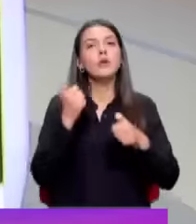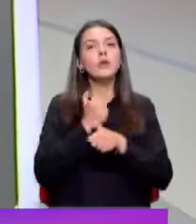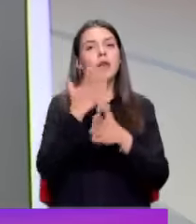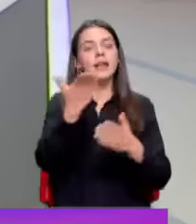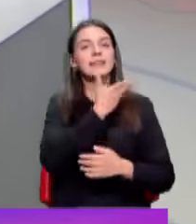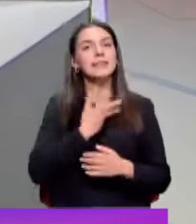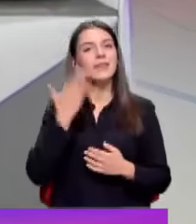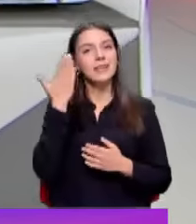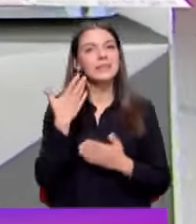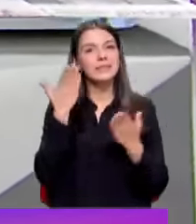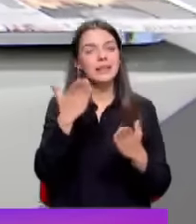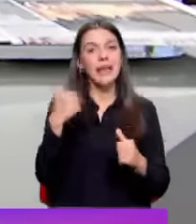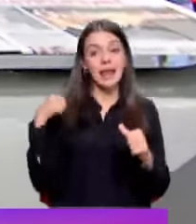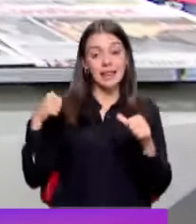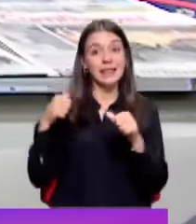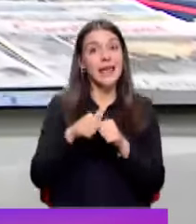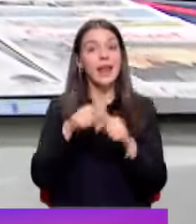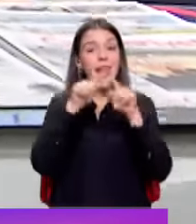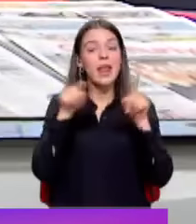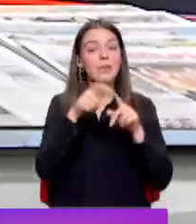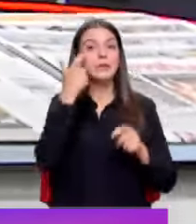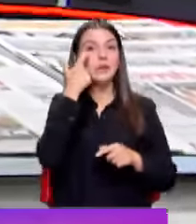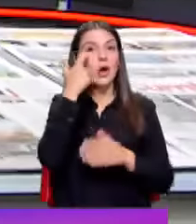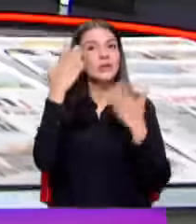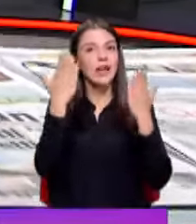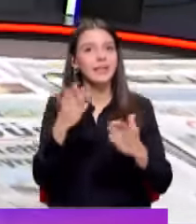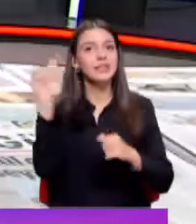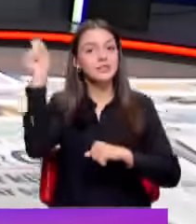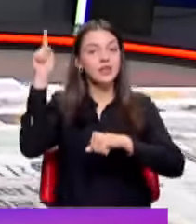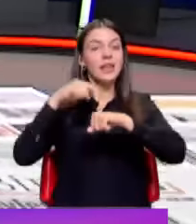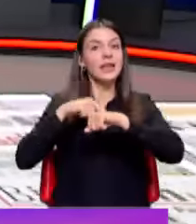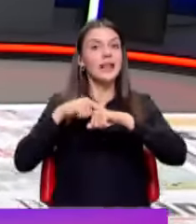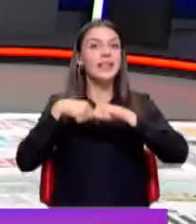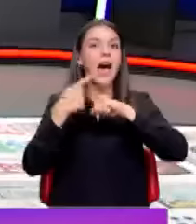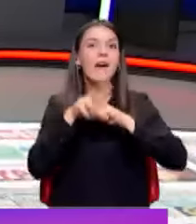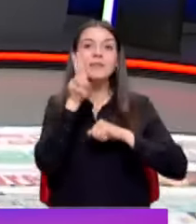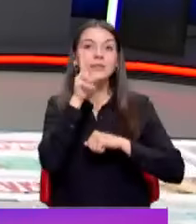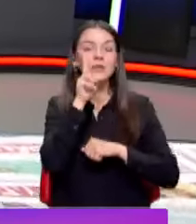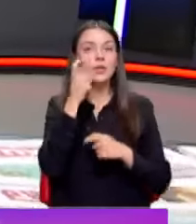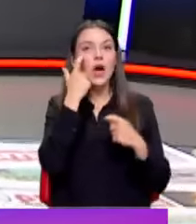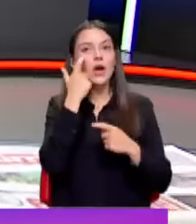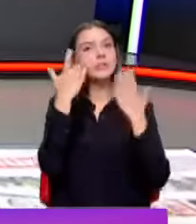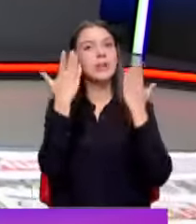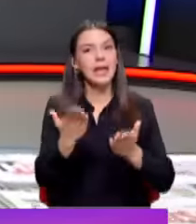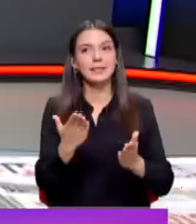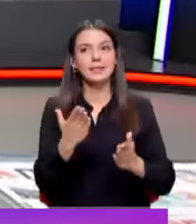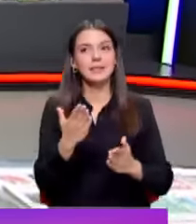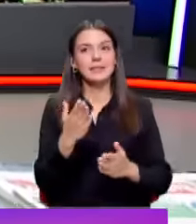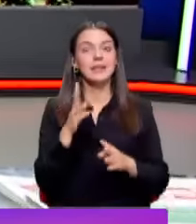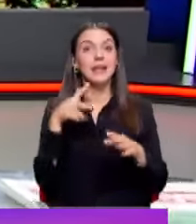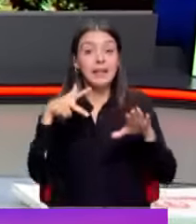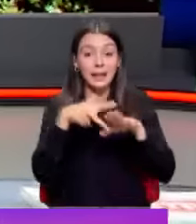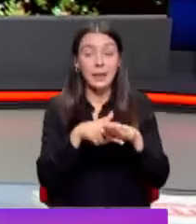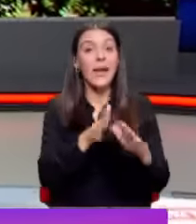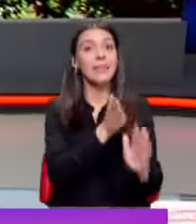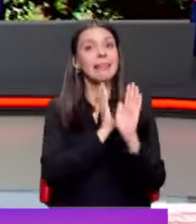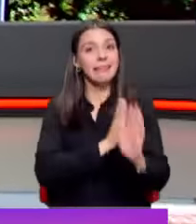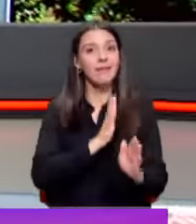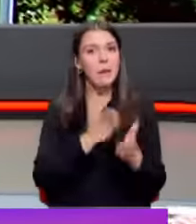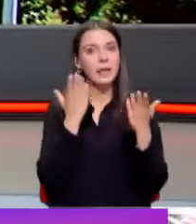Günaydın sevgili izleyenler, bir kez daha ekran başına hoş geldiniz. Çalar Saat hafta sonuna hoş geldiniz. Kaldığımız yerden